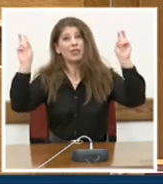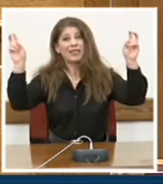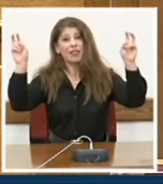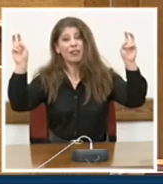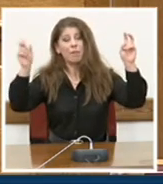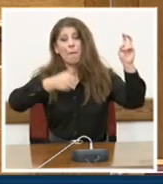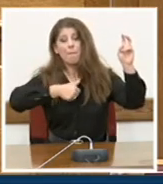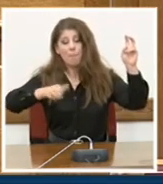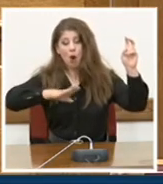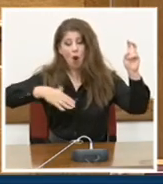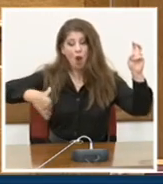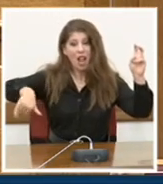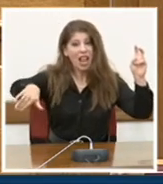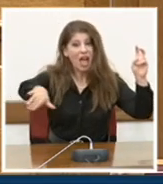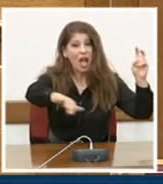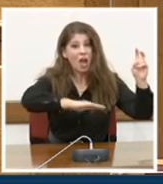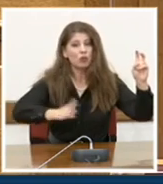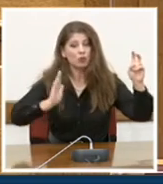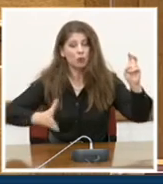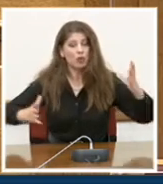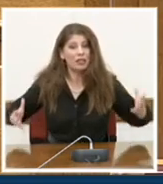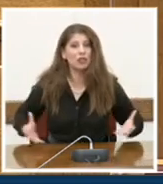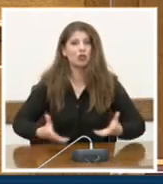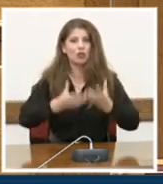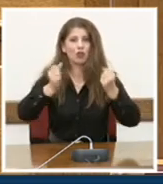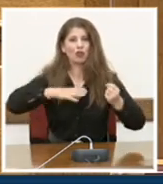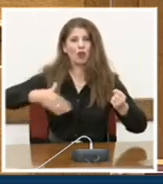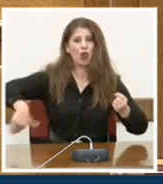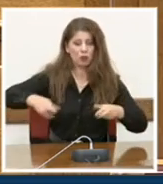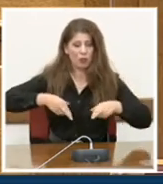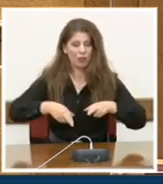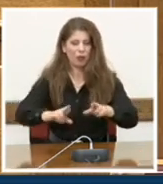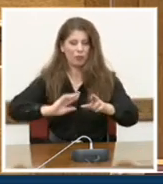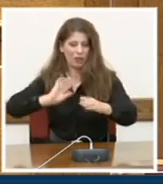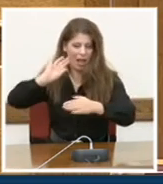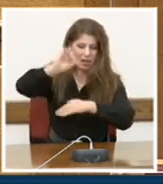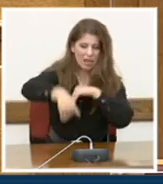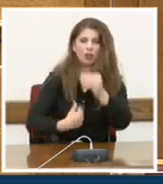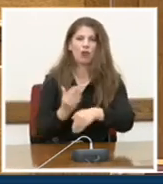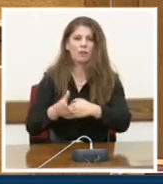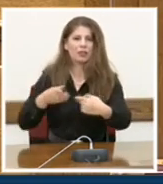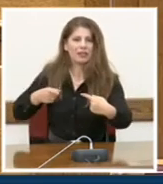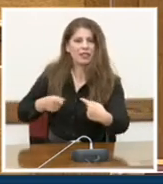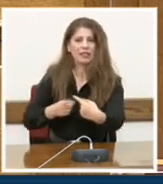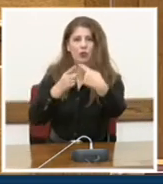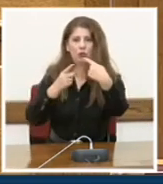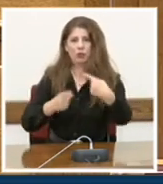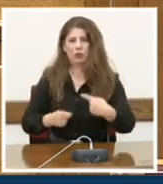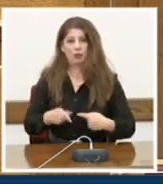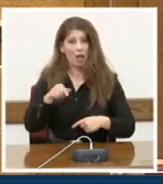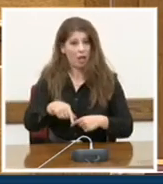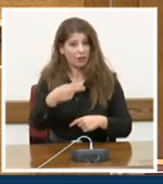να σώσει το λαό στο δρόμο της ανατροπής και της σύγκρουσης. Σε αυτή την υπόθεση